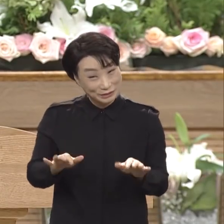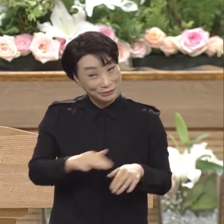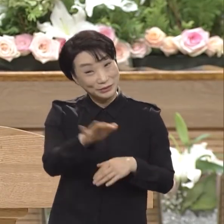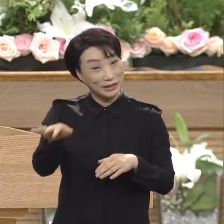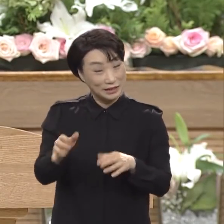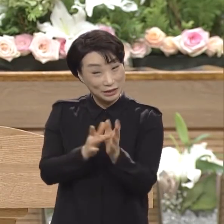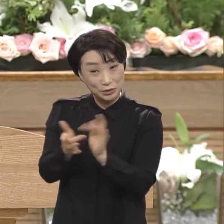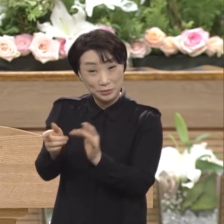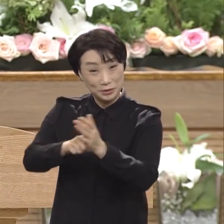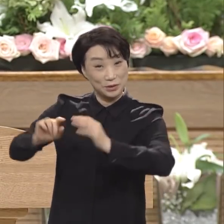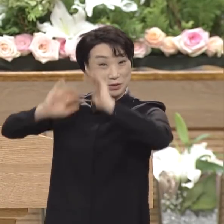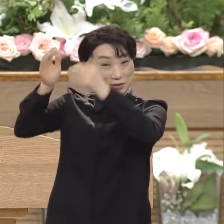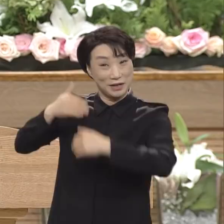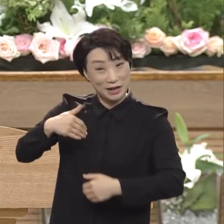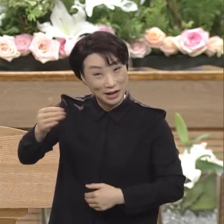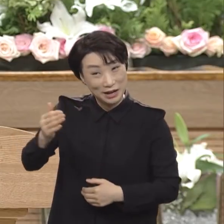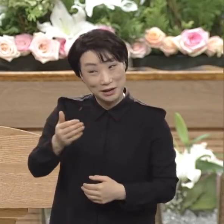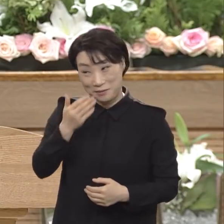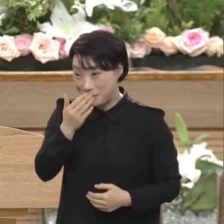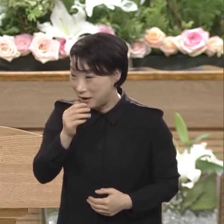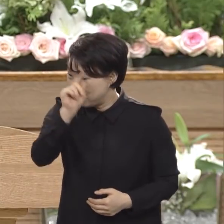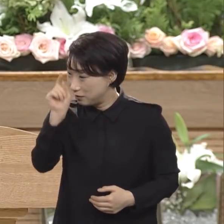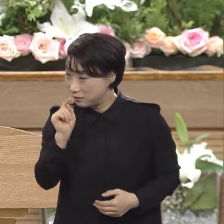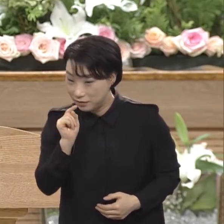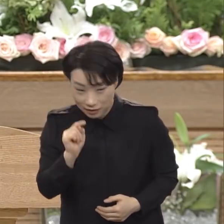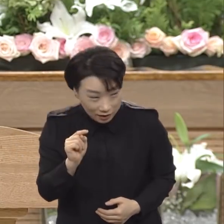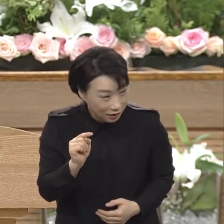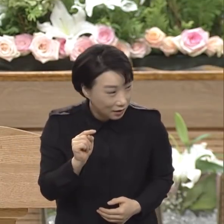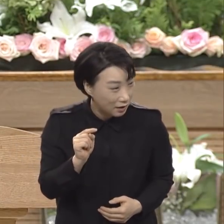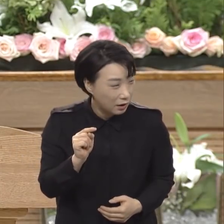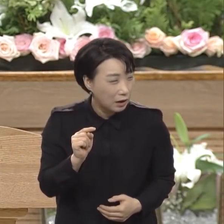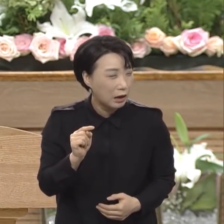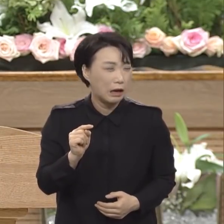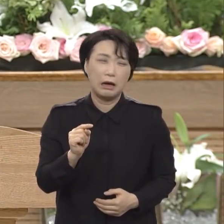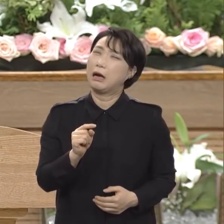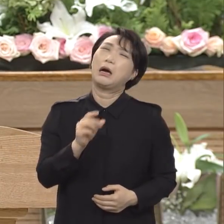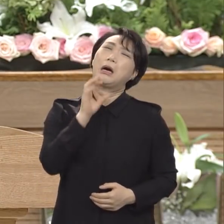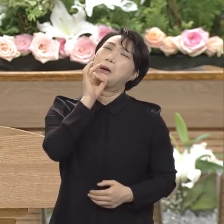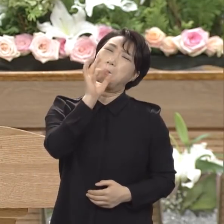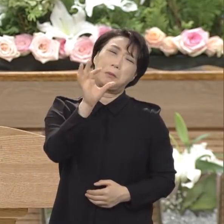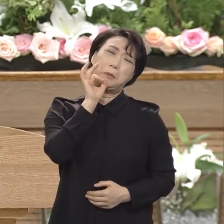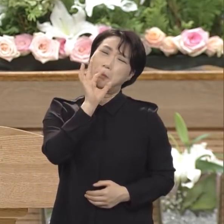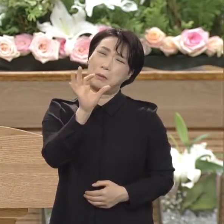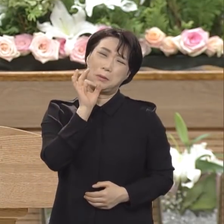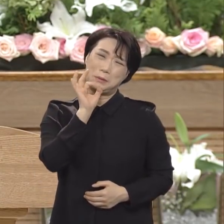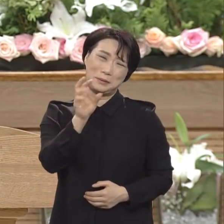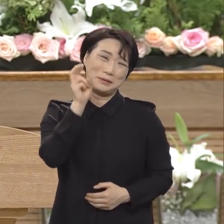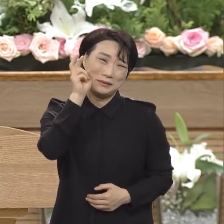믿고 천국 갈 가능성이 단 1%라도 있을까?